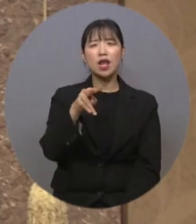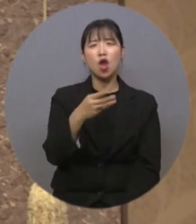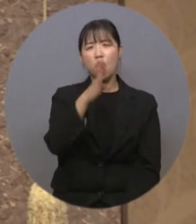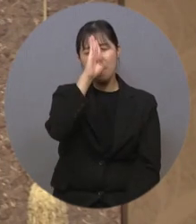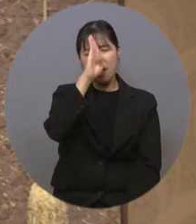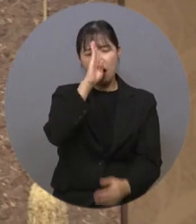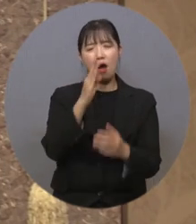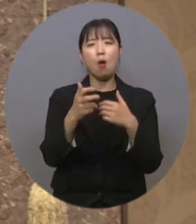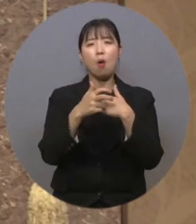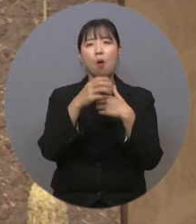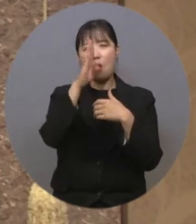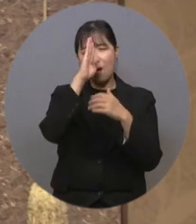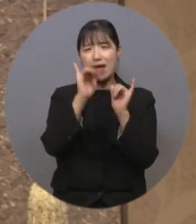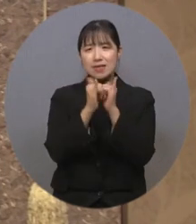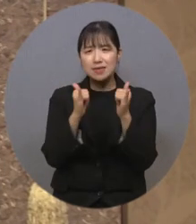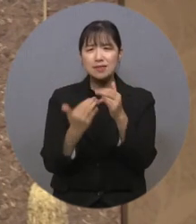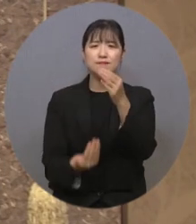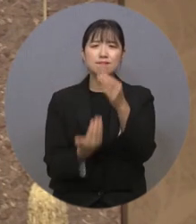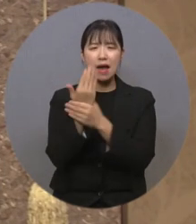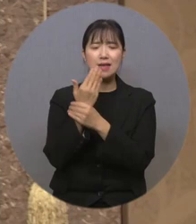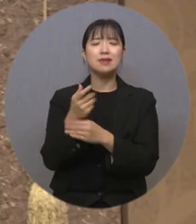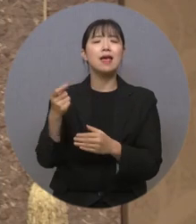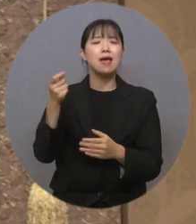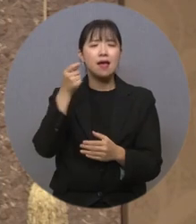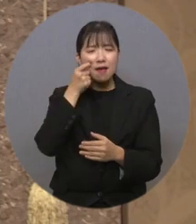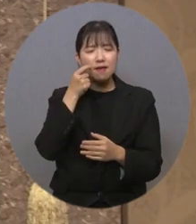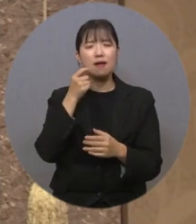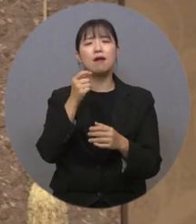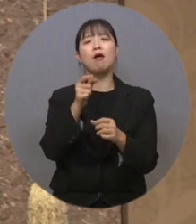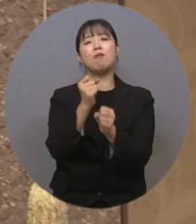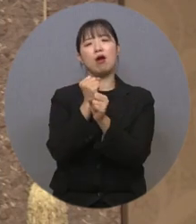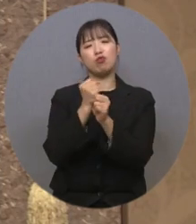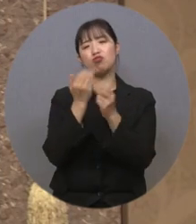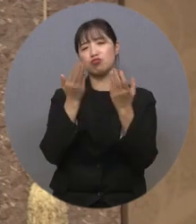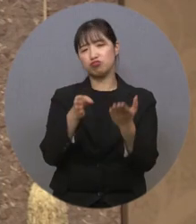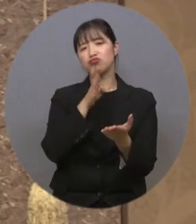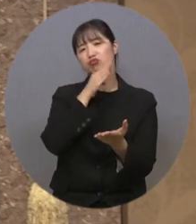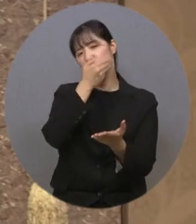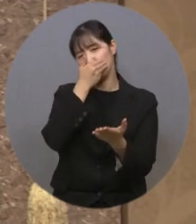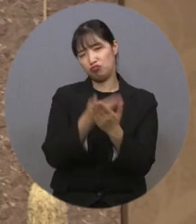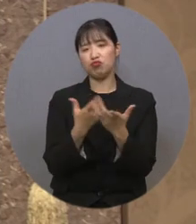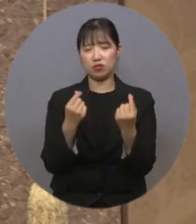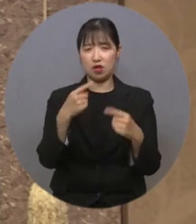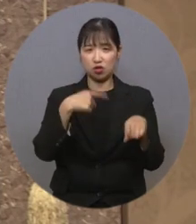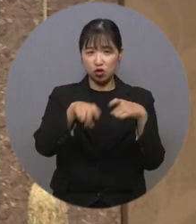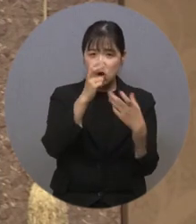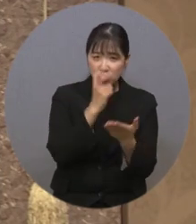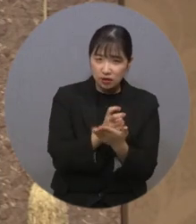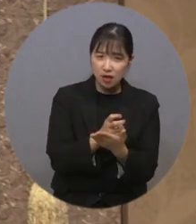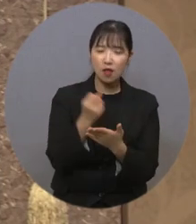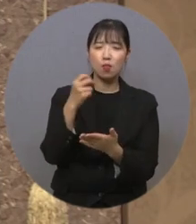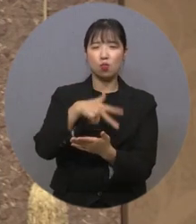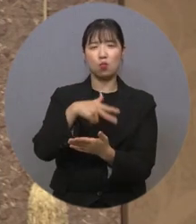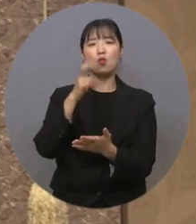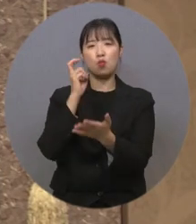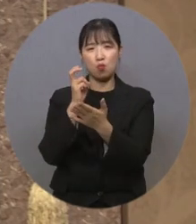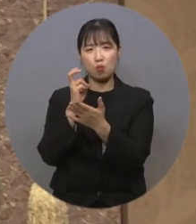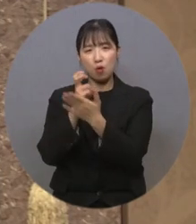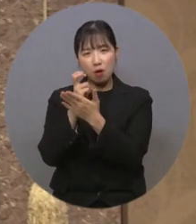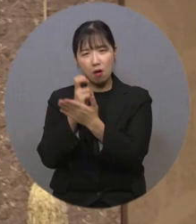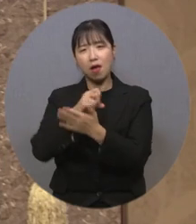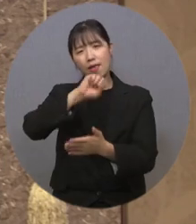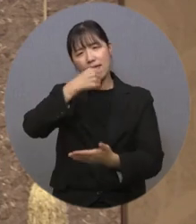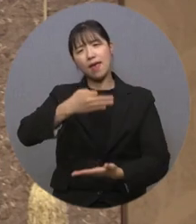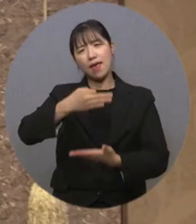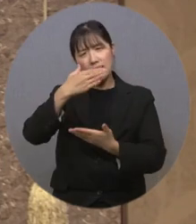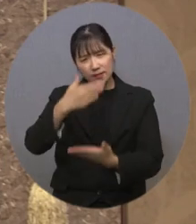않게 만들어주는 그것도 중요한 요소가 될 수 있을 것이다. 이것은 정책과 조례와 법과